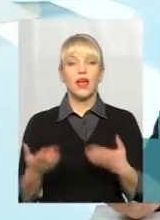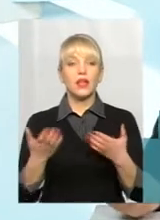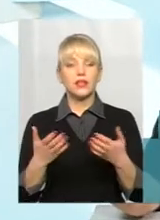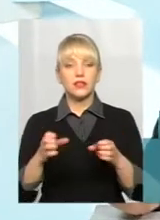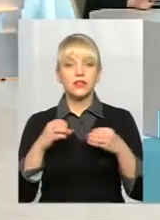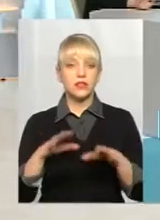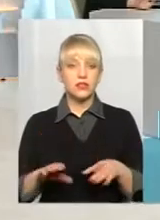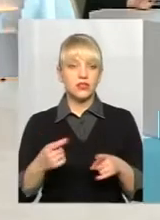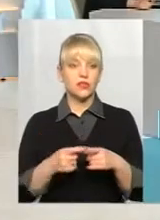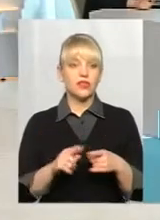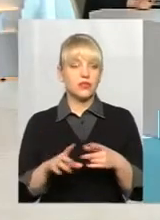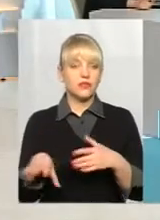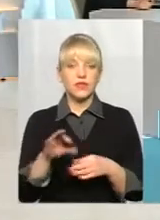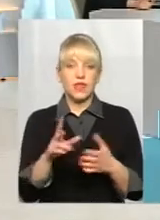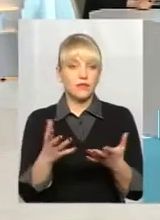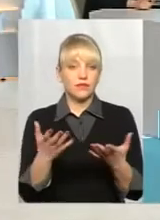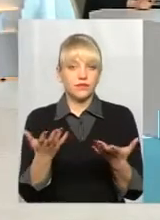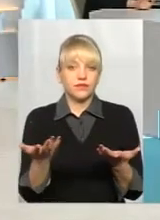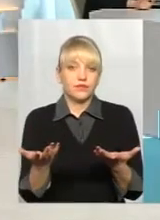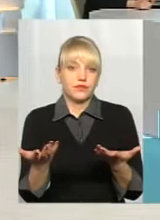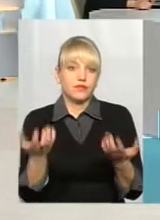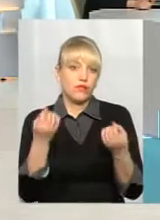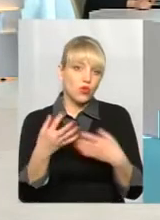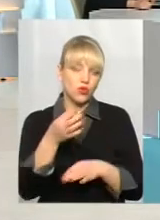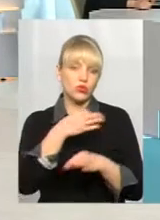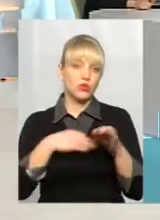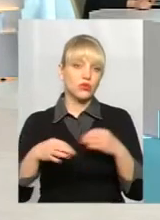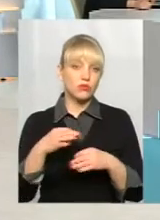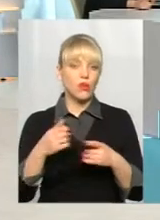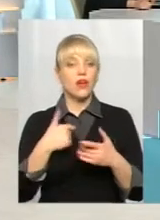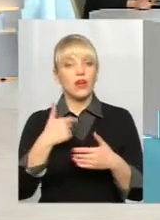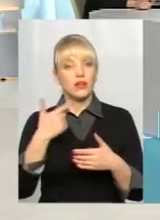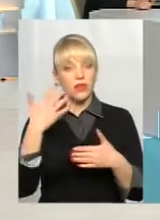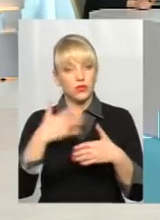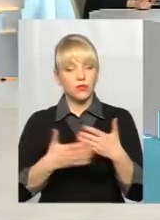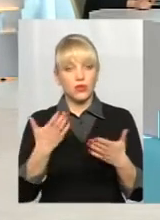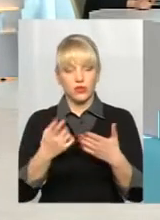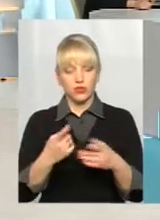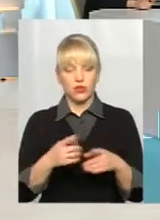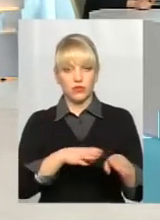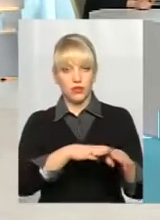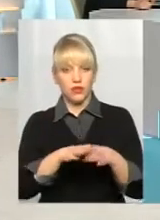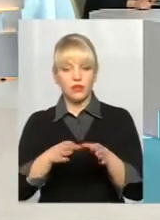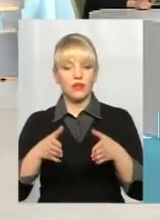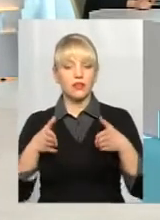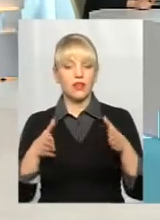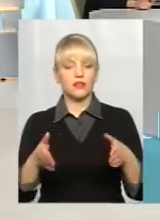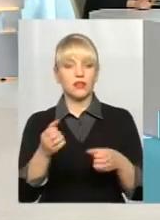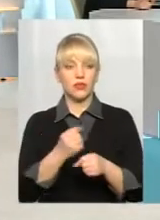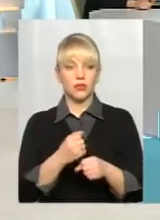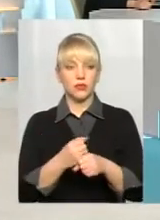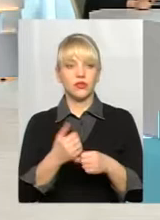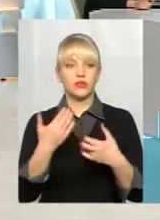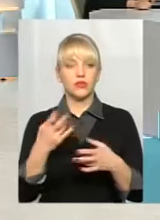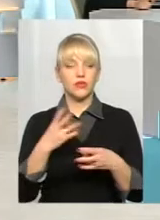все якось на пальцях, на розмовах. Я розумію, якщо це єдина траса робиться, то вже давно геодезична